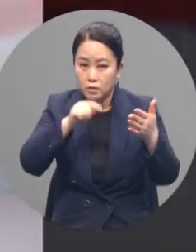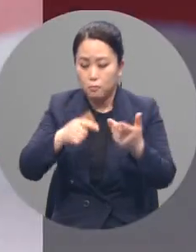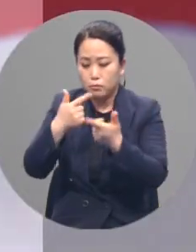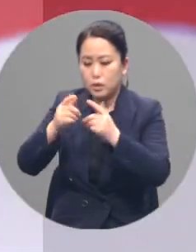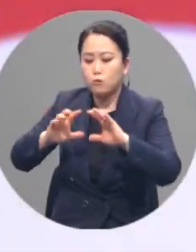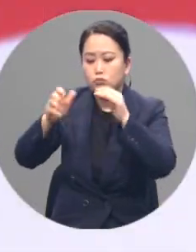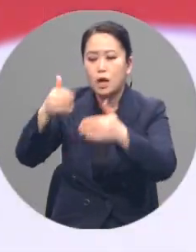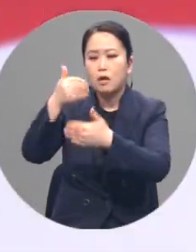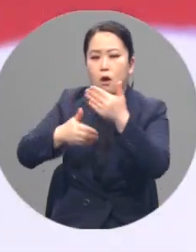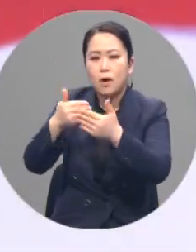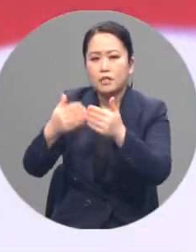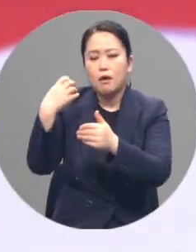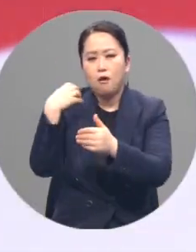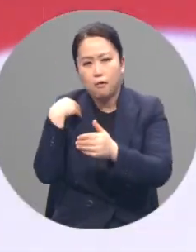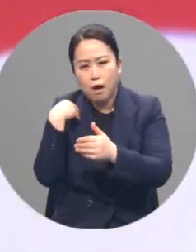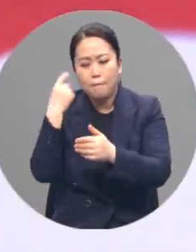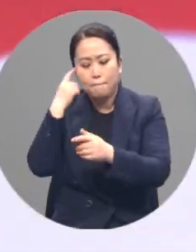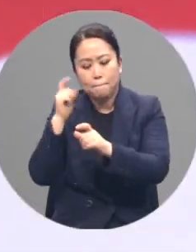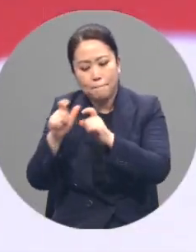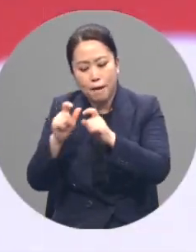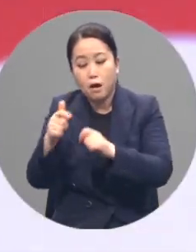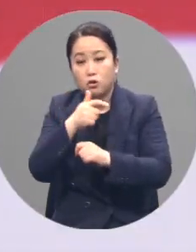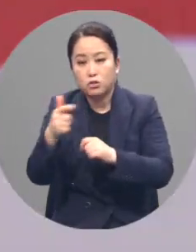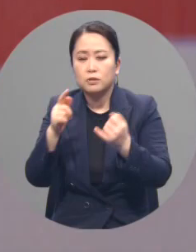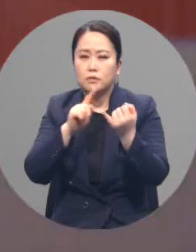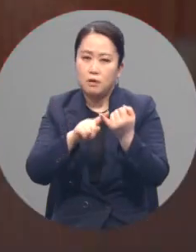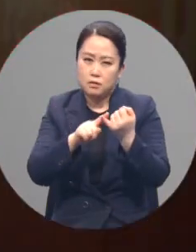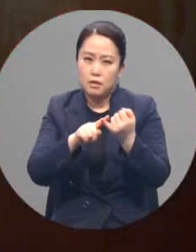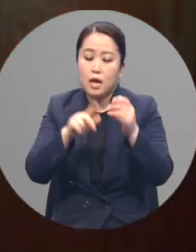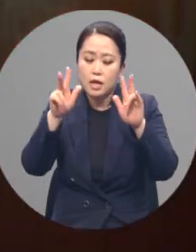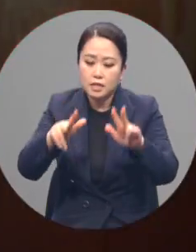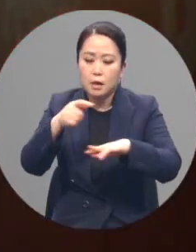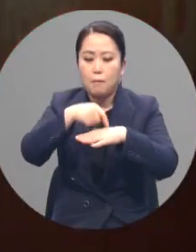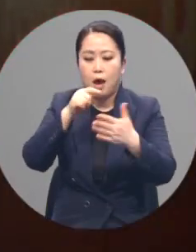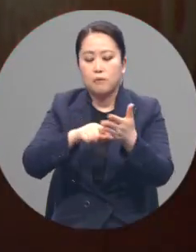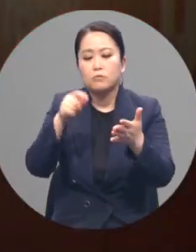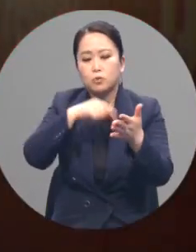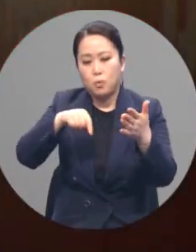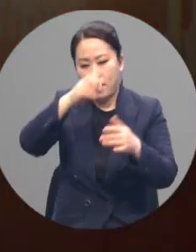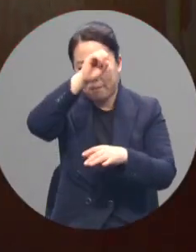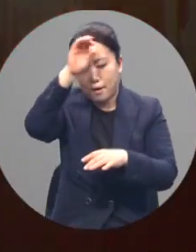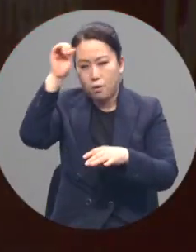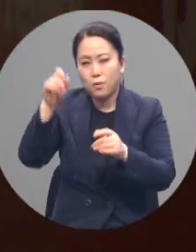그녀. 이제는 우리 마음속의 별로 영원히 남아있습니다.